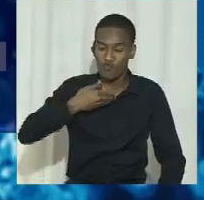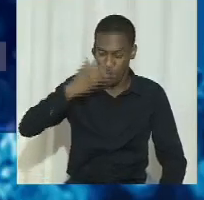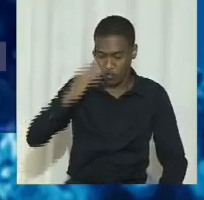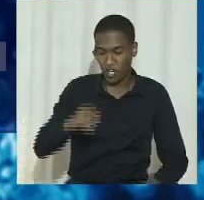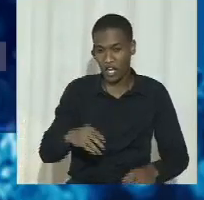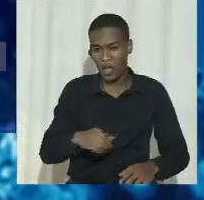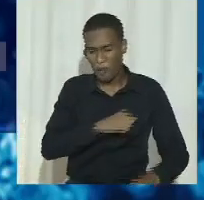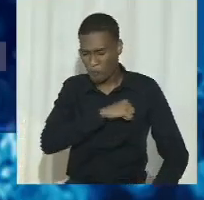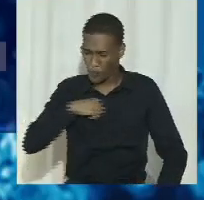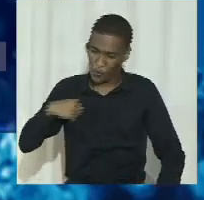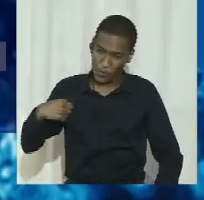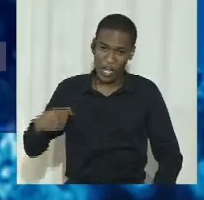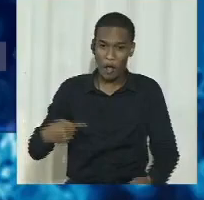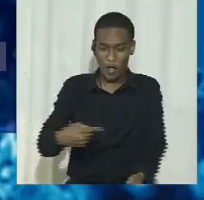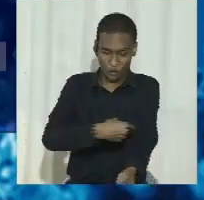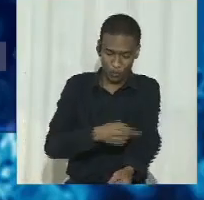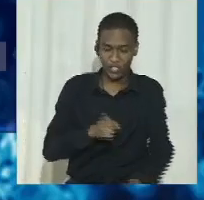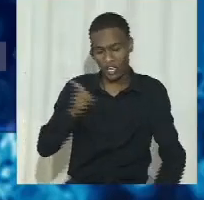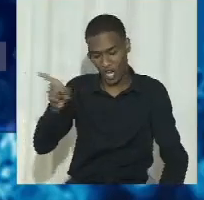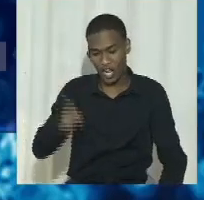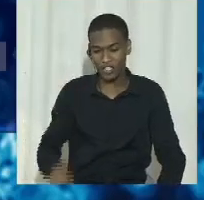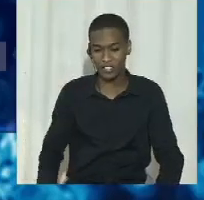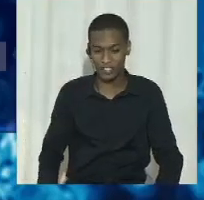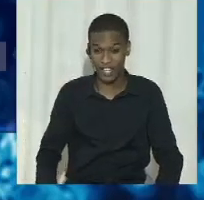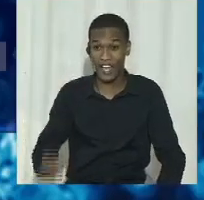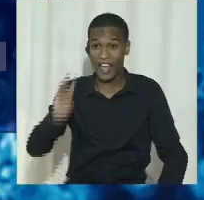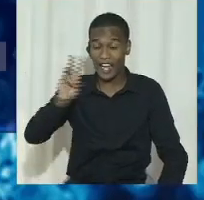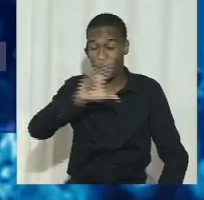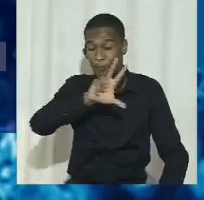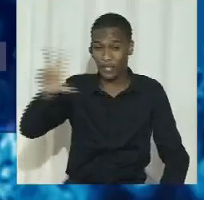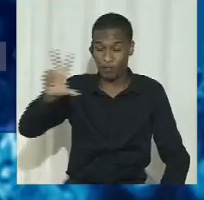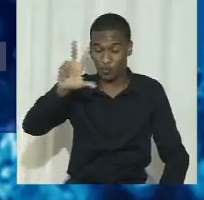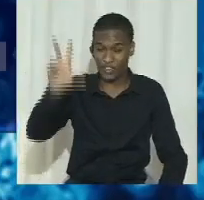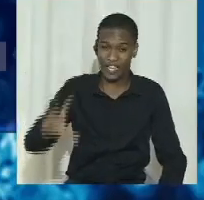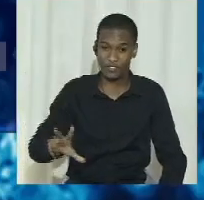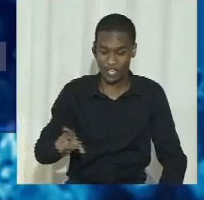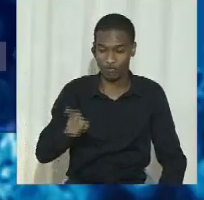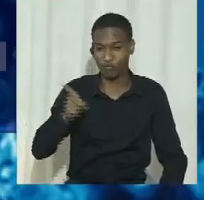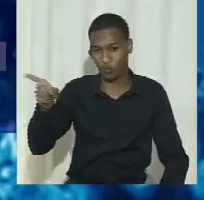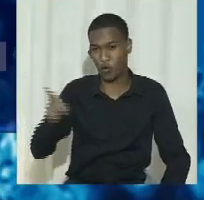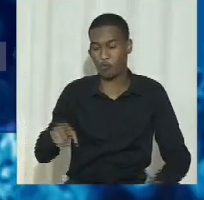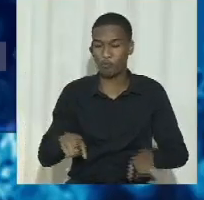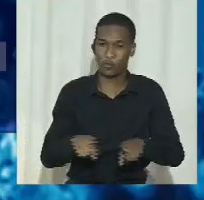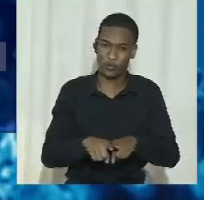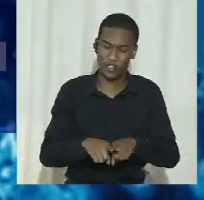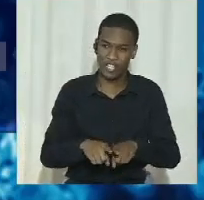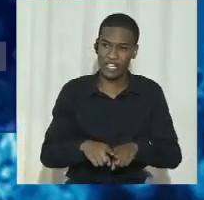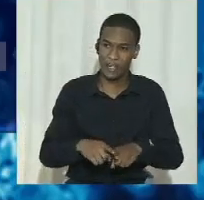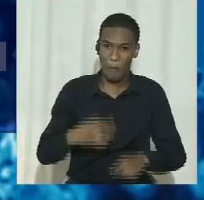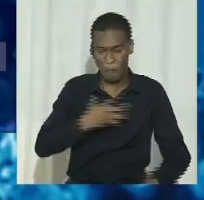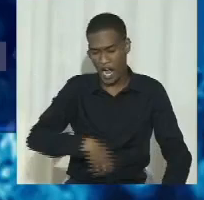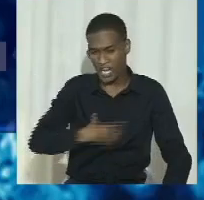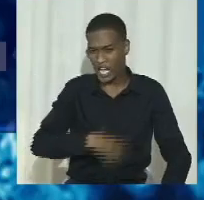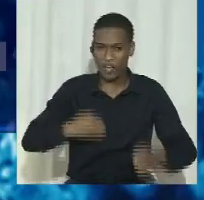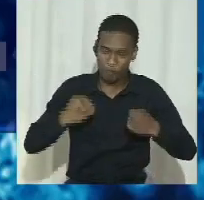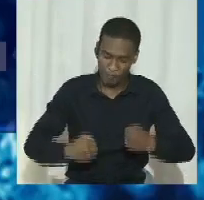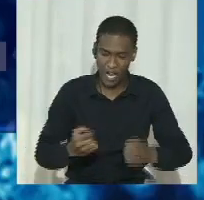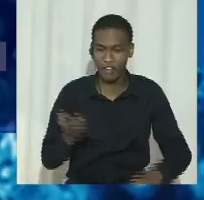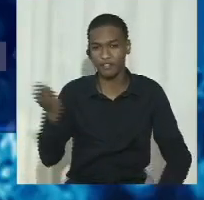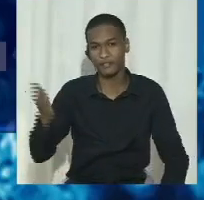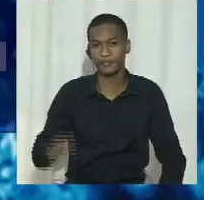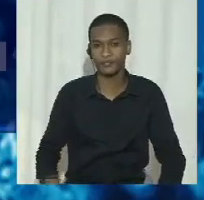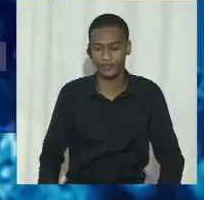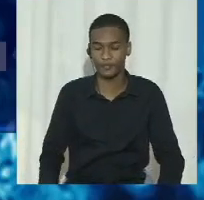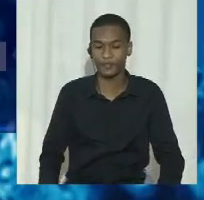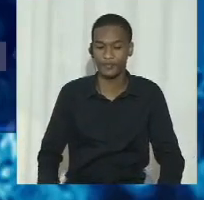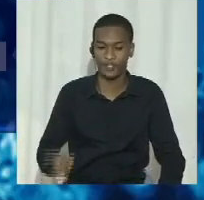anaty fitsaboana ka ny 6 sy 13 amin'ireo no tranga misy fahasarotana na forme grave